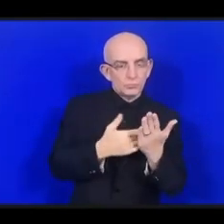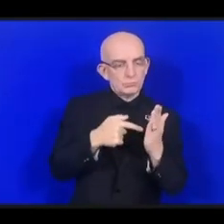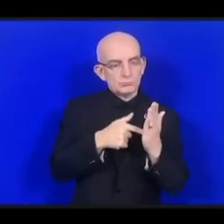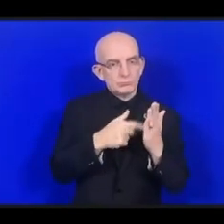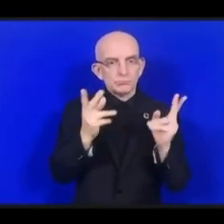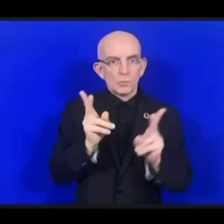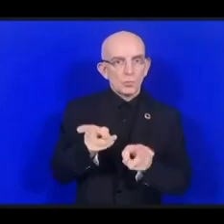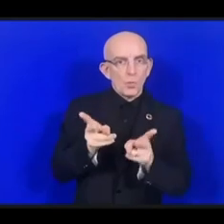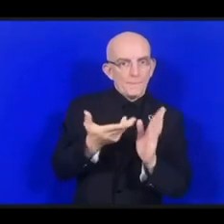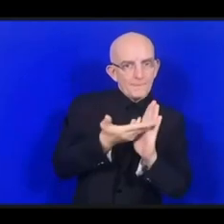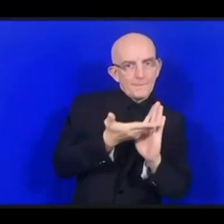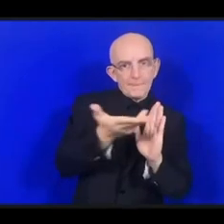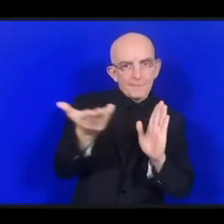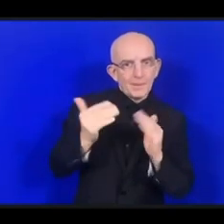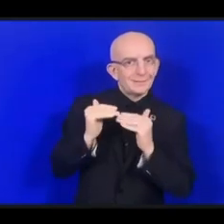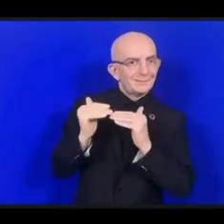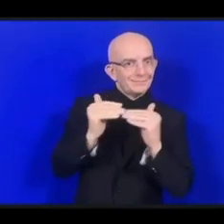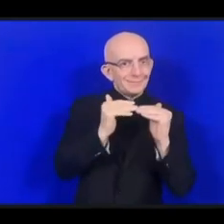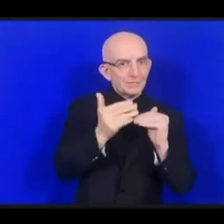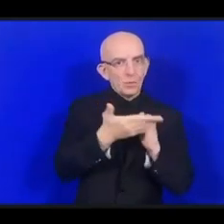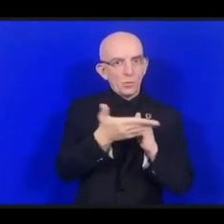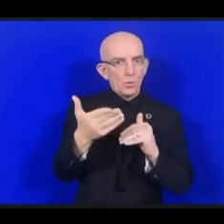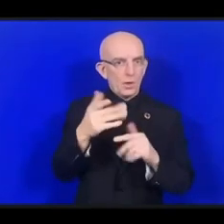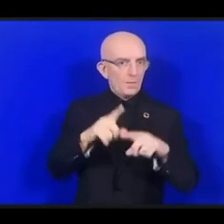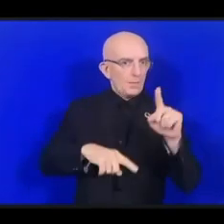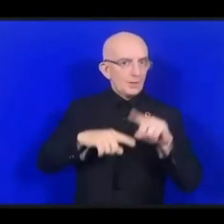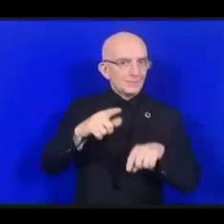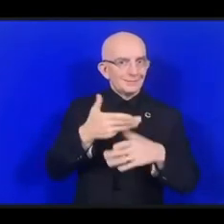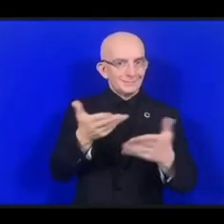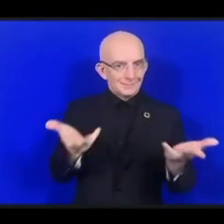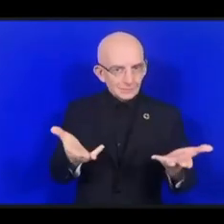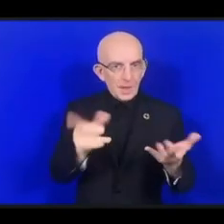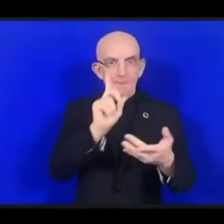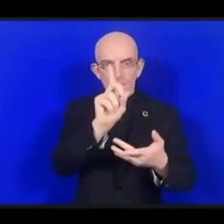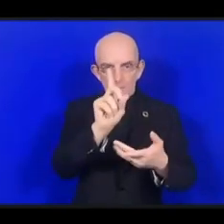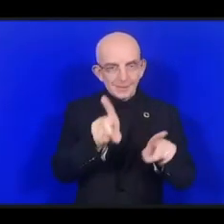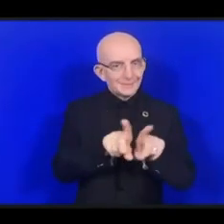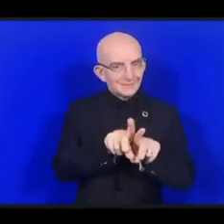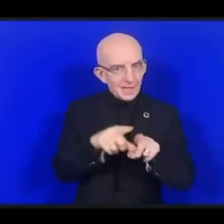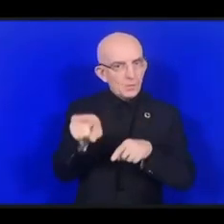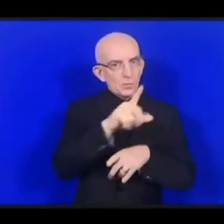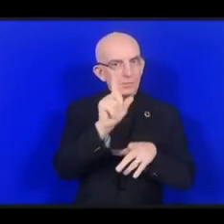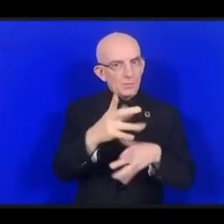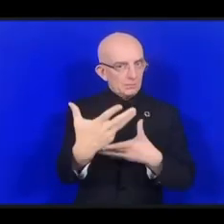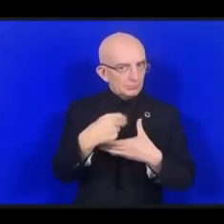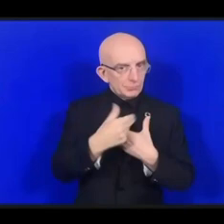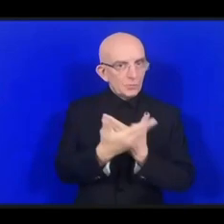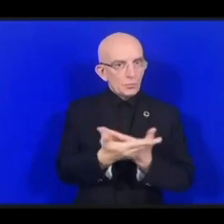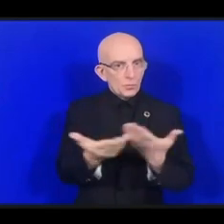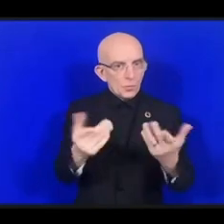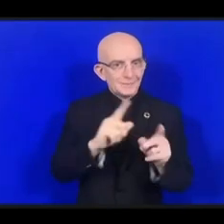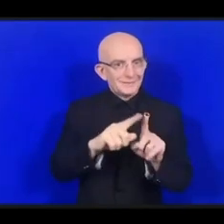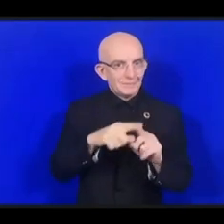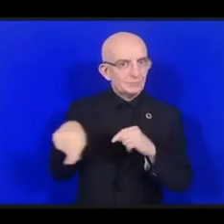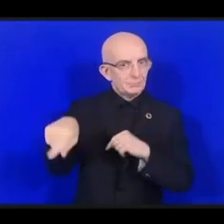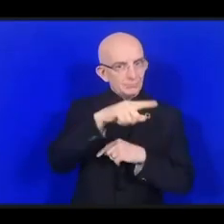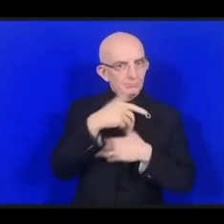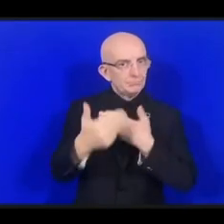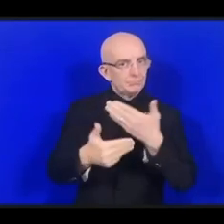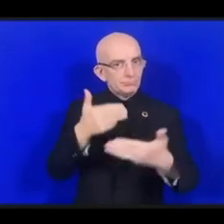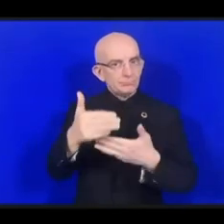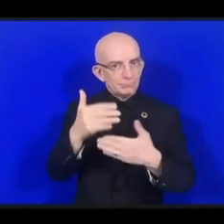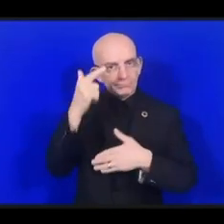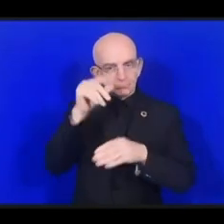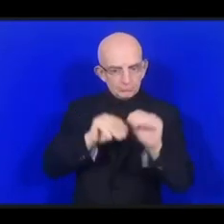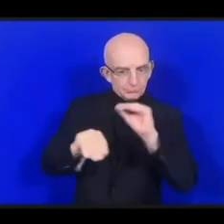他的内容，而是我们要让所有的利益相关方都能够共同的一起来促进 AI